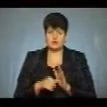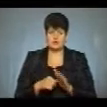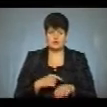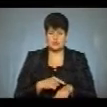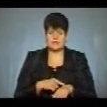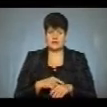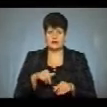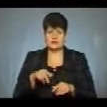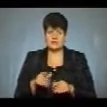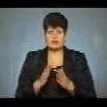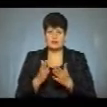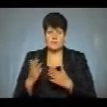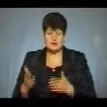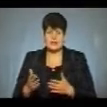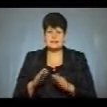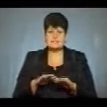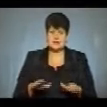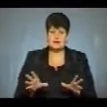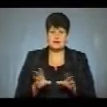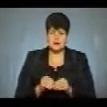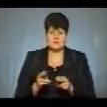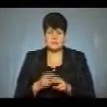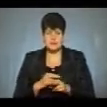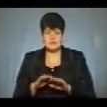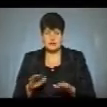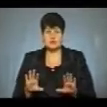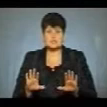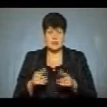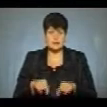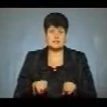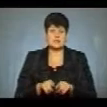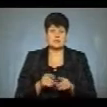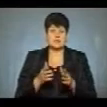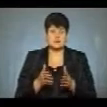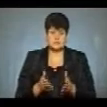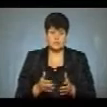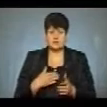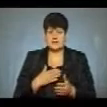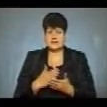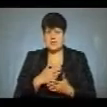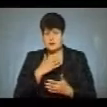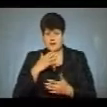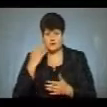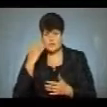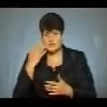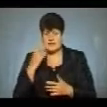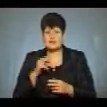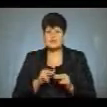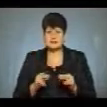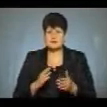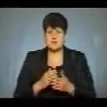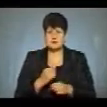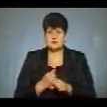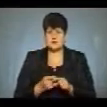і ходити в бібліотеки і з дітьми, і без дітей. Якщо станеться таке, скажімо так, ну, у нас є багато ідей, як вчитель має пропрацьовувати ці